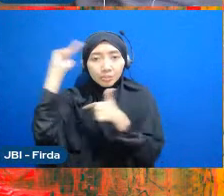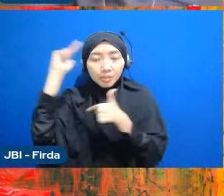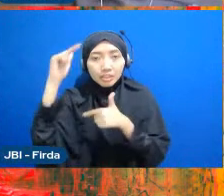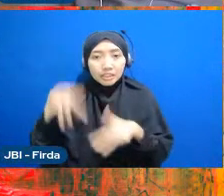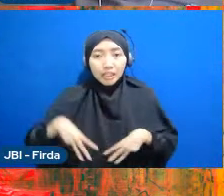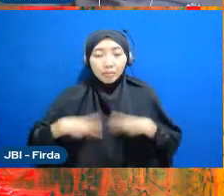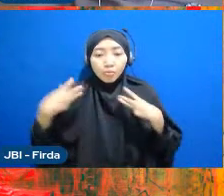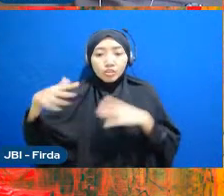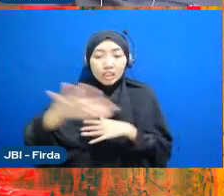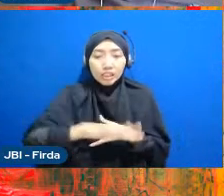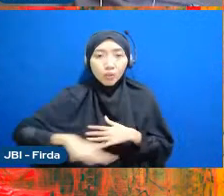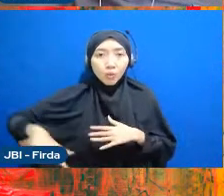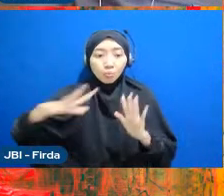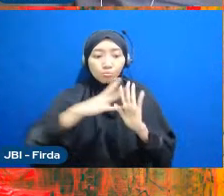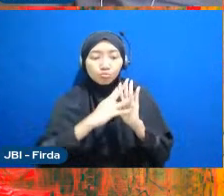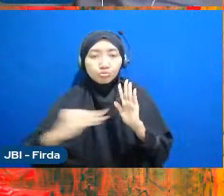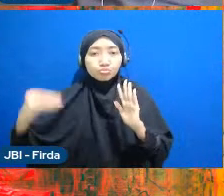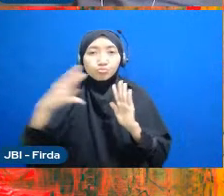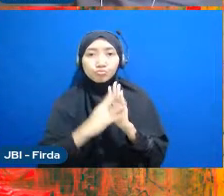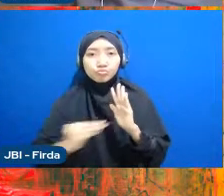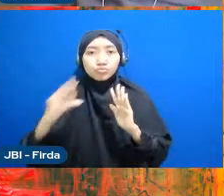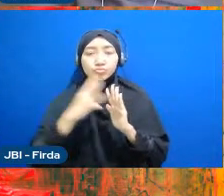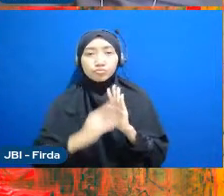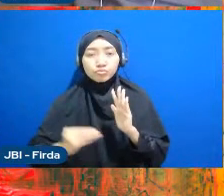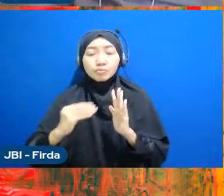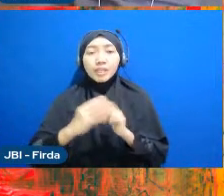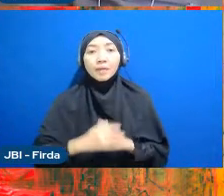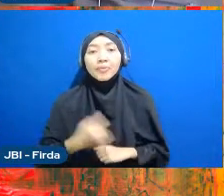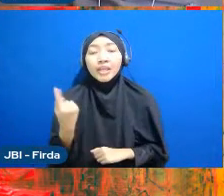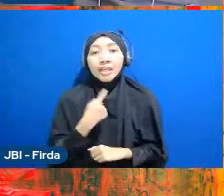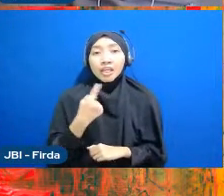di lingkungannya. Nah, itulah makanya perlu sekali kita